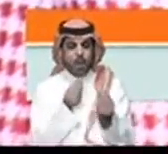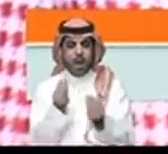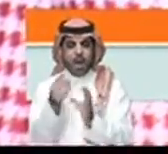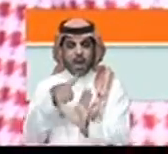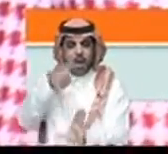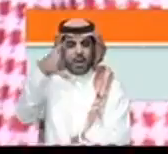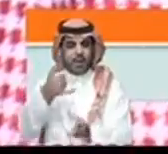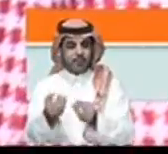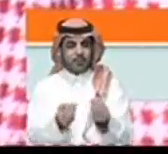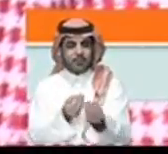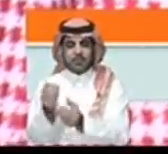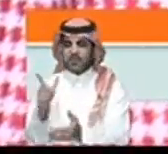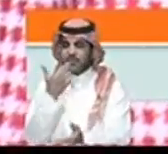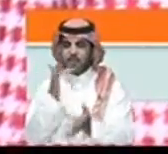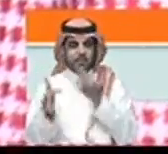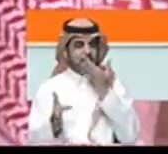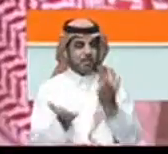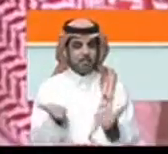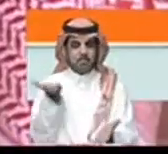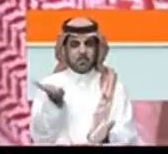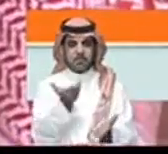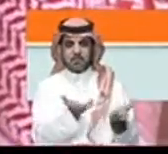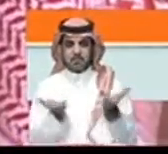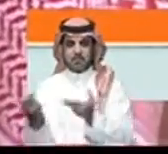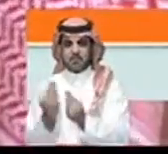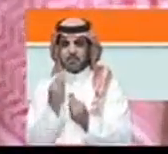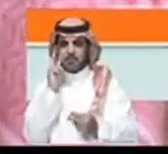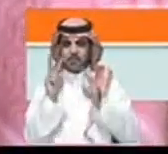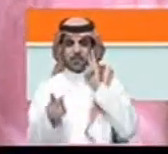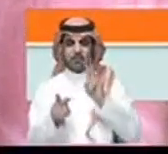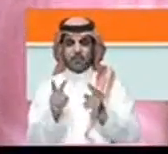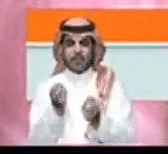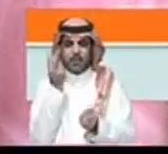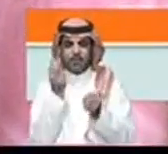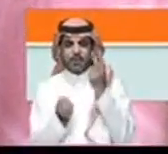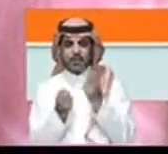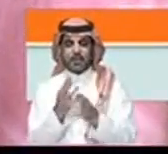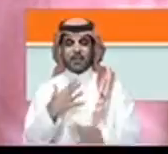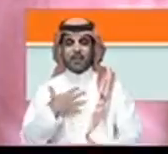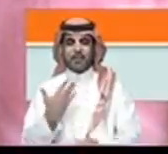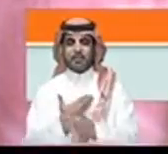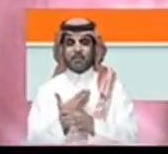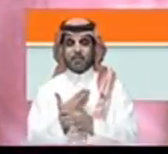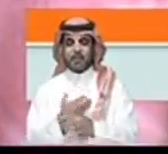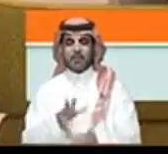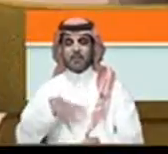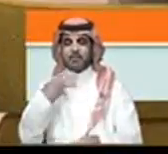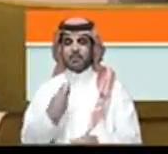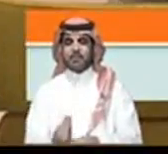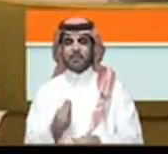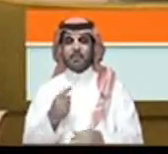بحضور قاده الراي والشباب وال مرغمين لطرح افكارهم ورؤاهم المؤمن بانها وقود